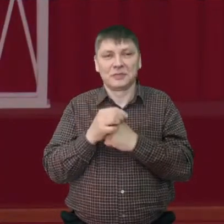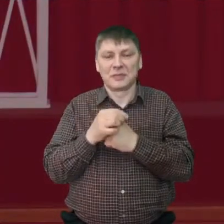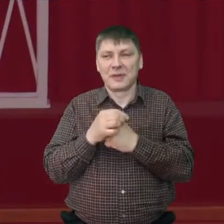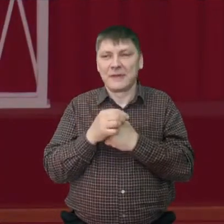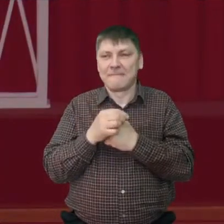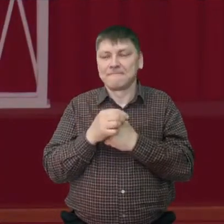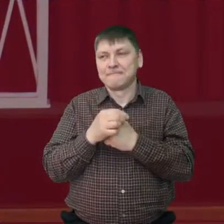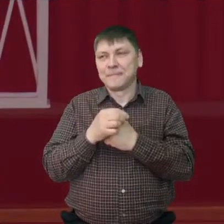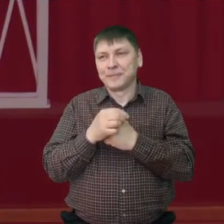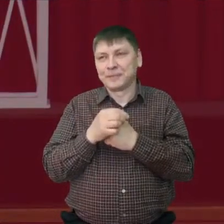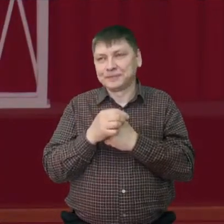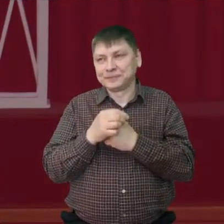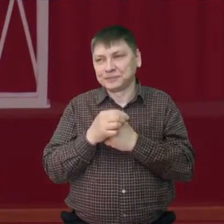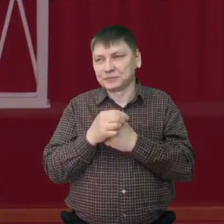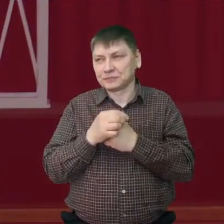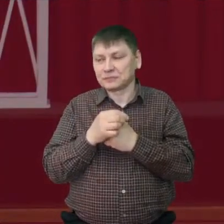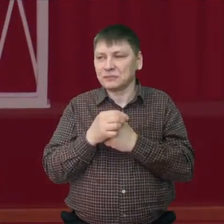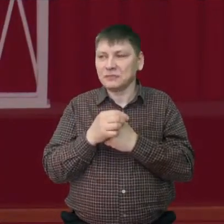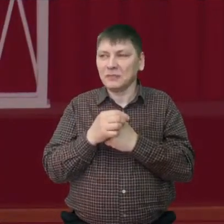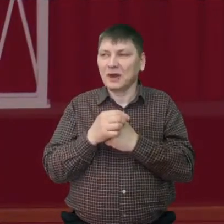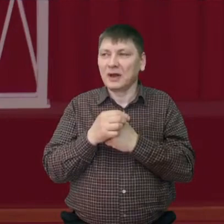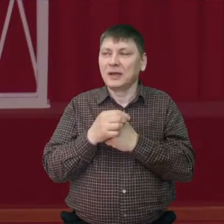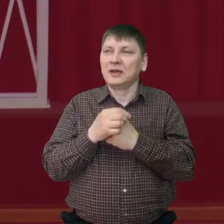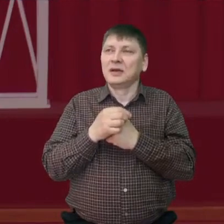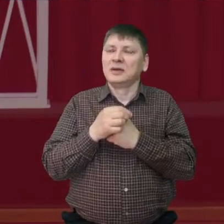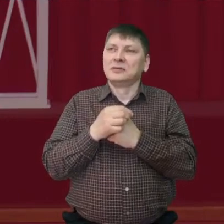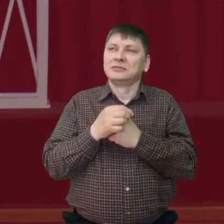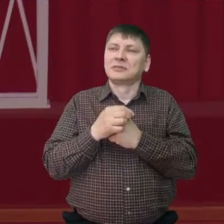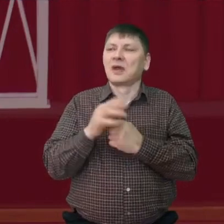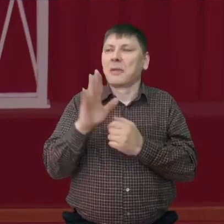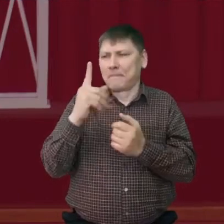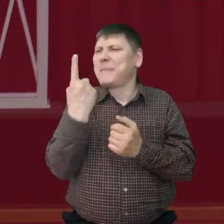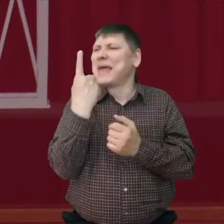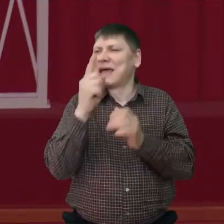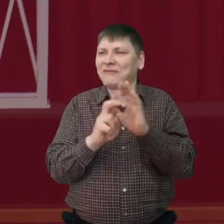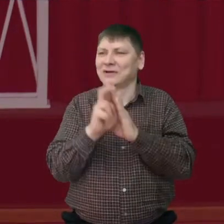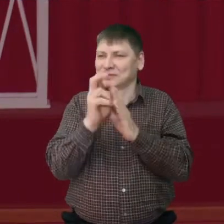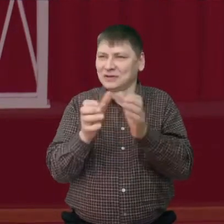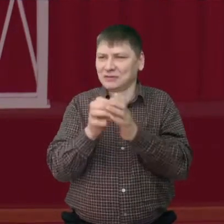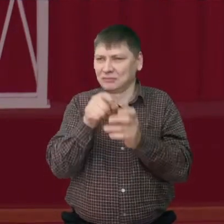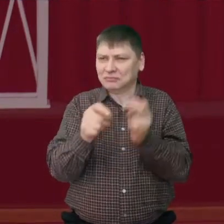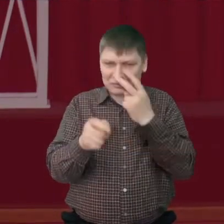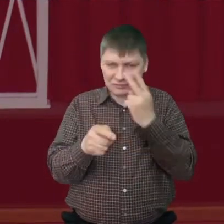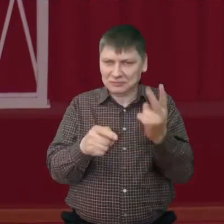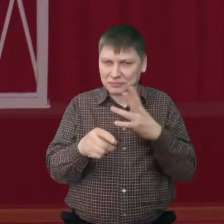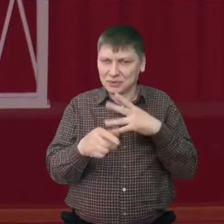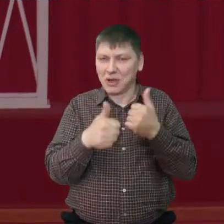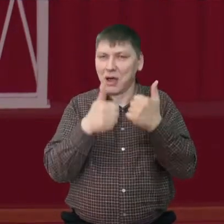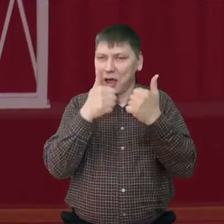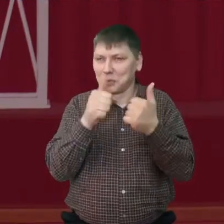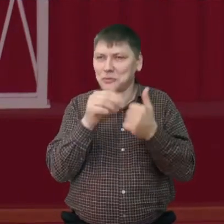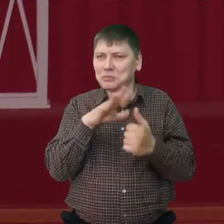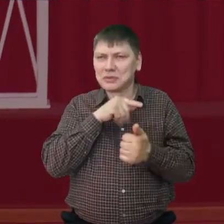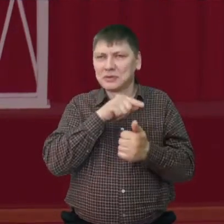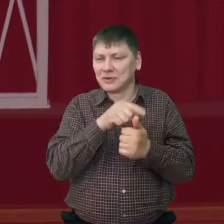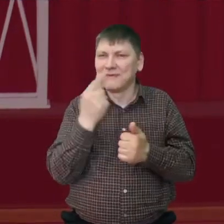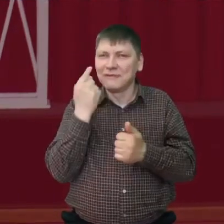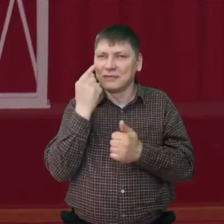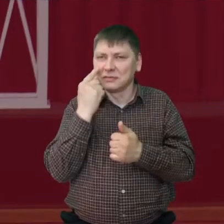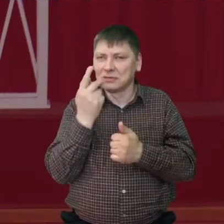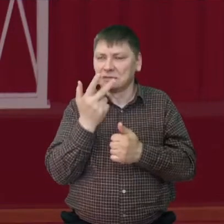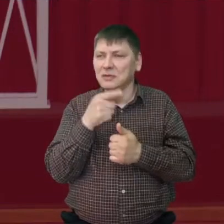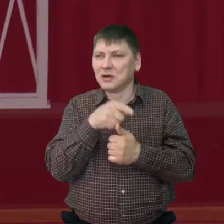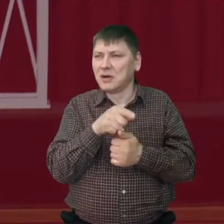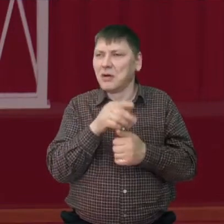нашей жизни, и духовную, и душевную, и физическую. В ранней церкви мы можем видеть, было очень хорошее проявление всех этих трех